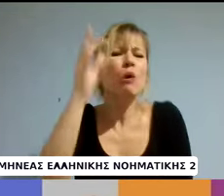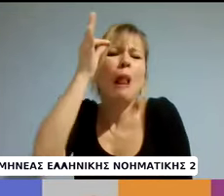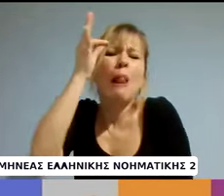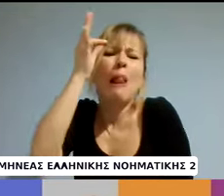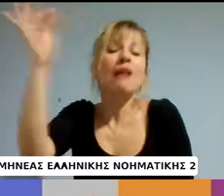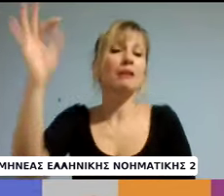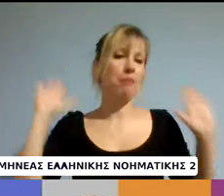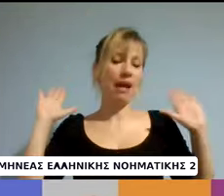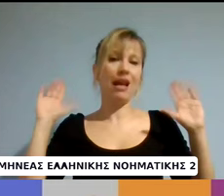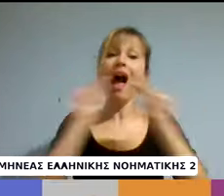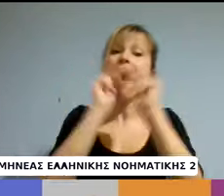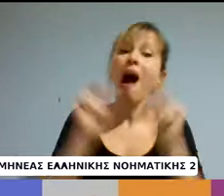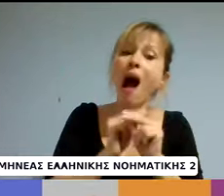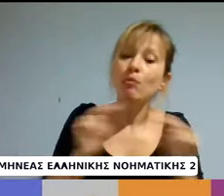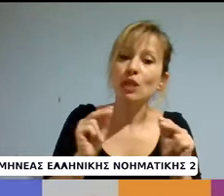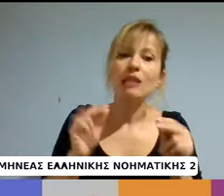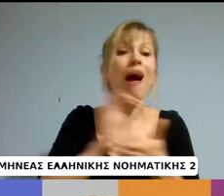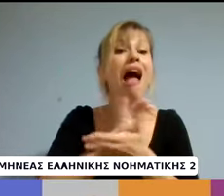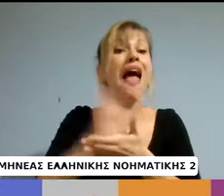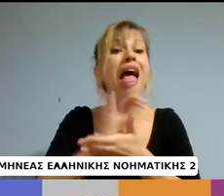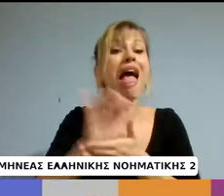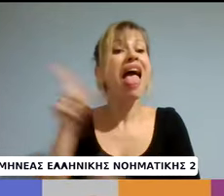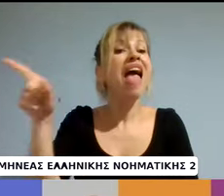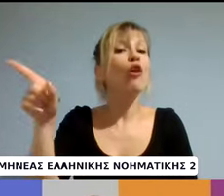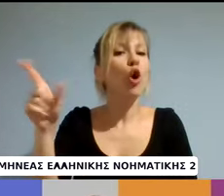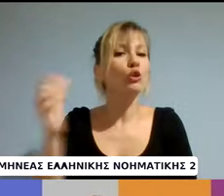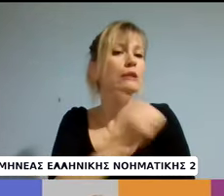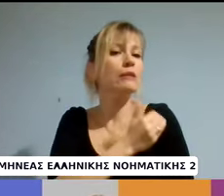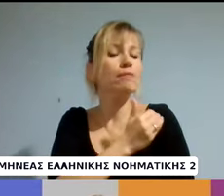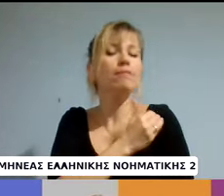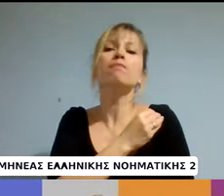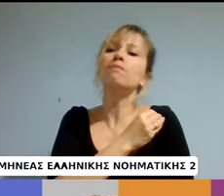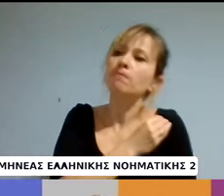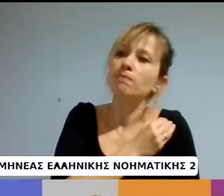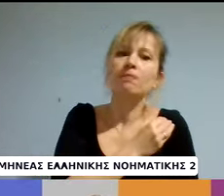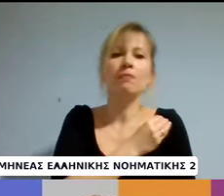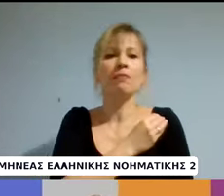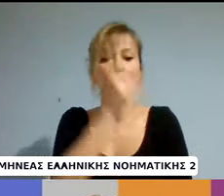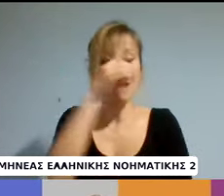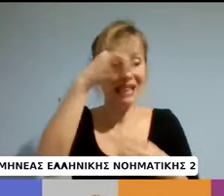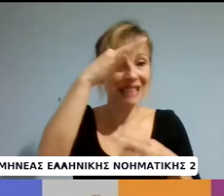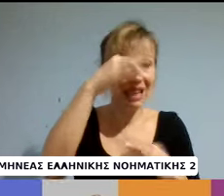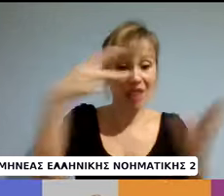Οπότε ορίζοντας κάποιοι εκδότες τον αριθμό των χαρακτήρων ανά σελίδα σε 2.200,